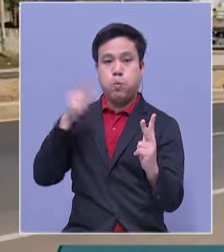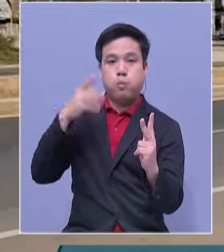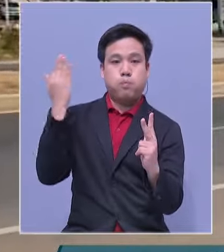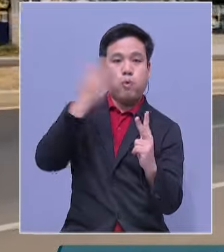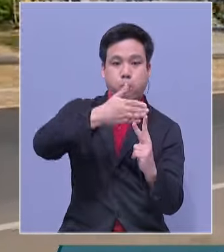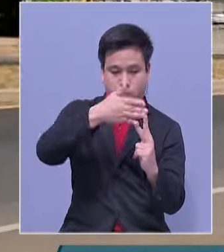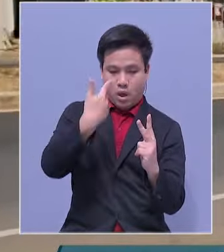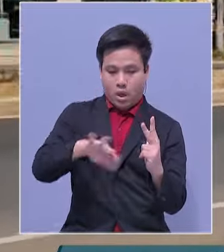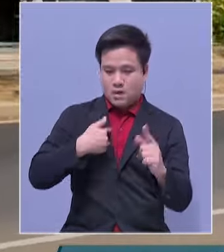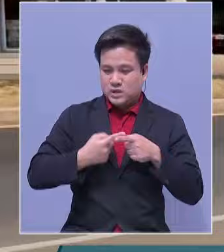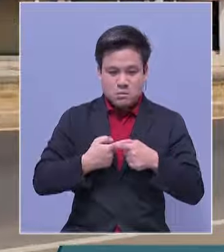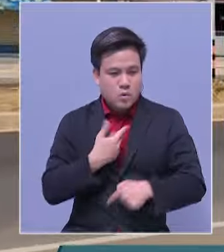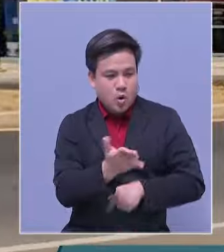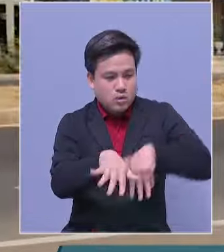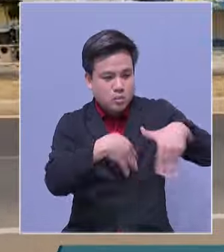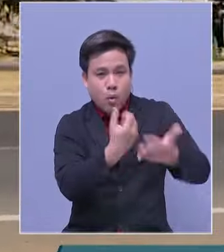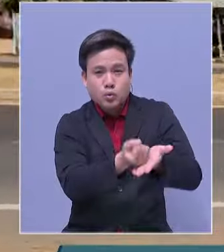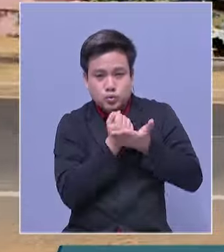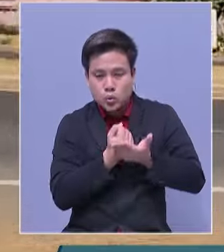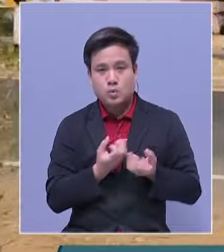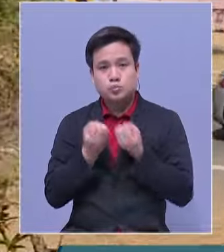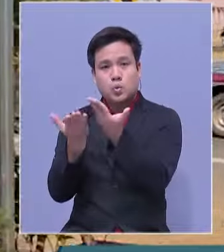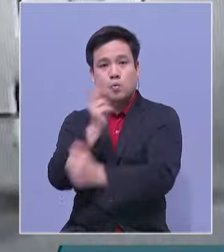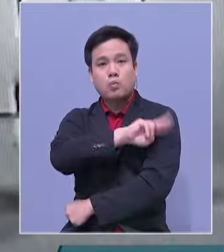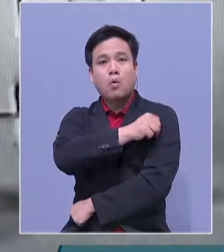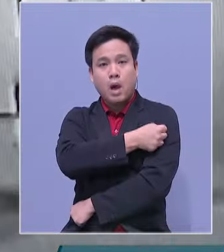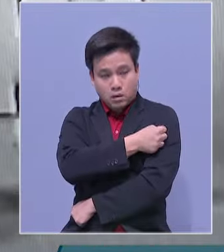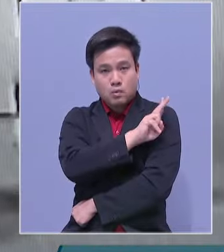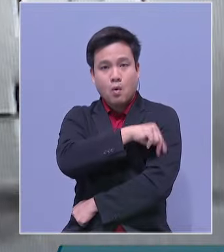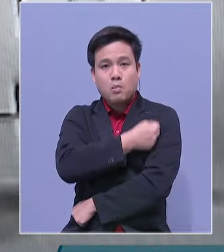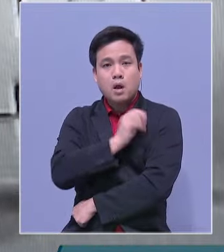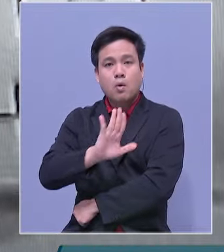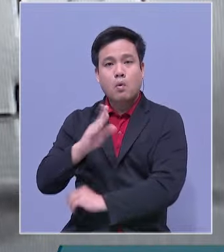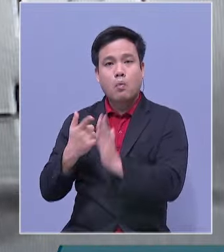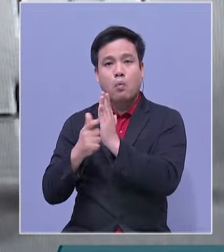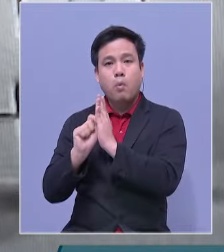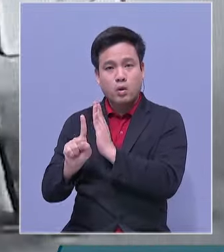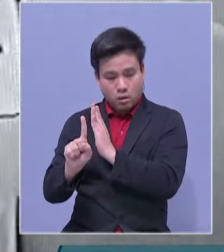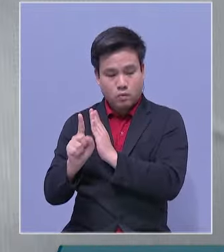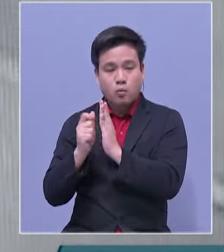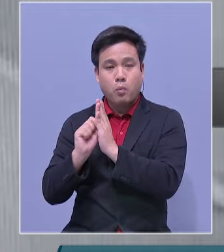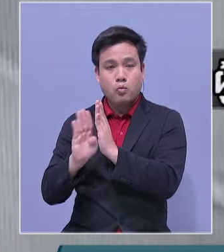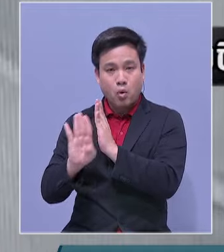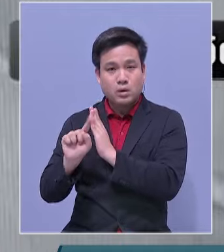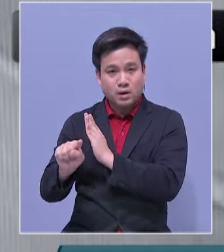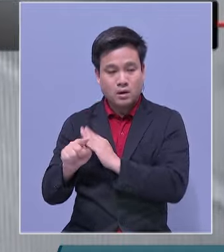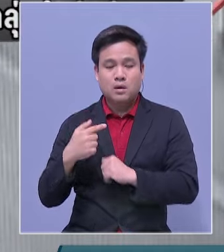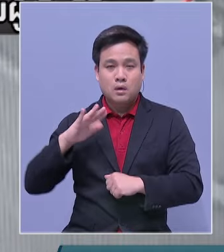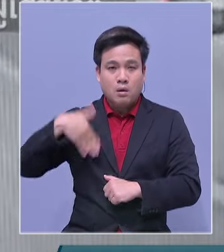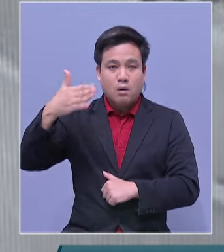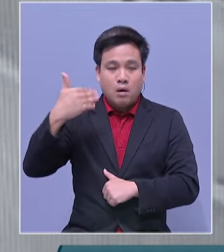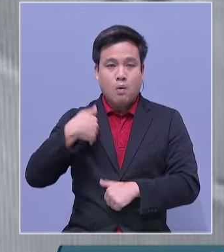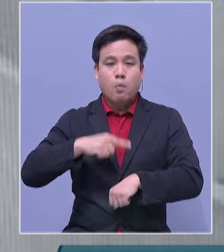ไปขวางความช่วยเหลือจากชาวบ้านที่อยู่ใกล้เคียงเพื่อนำส่งโรงพยาบาลสรรพสิทธิประสงค์อุบลราชธานีก่อนเสียชีวิตช่วงบ่ายของวันที่ 2